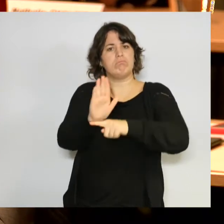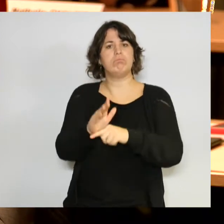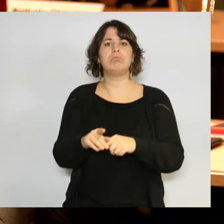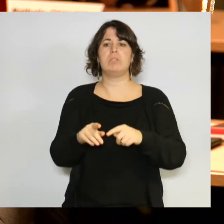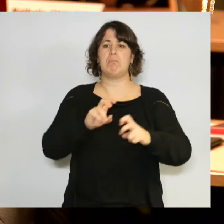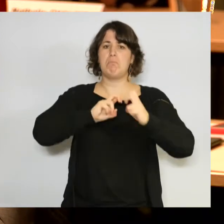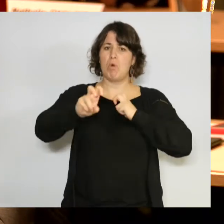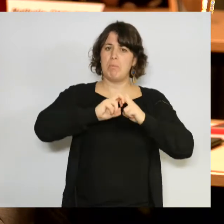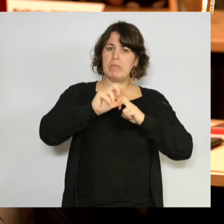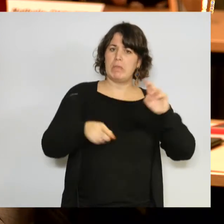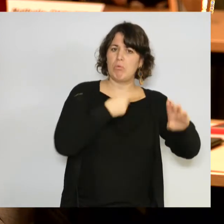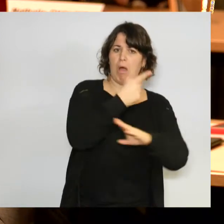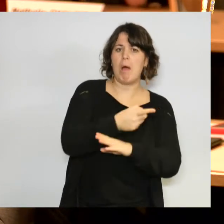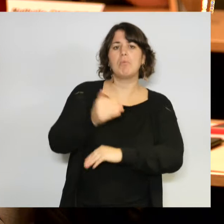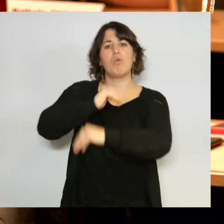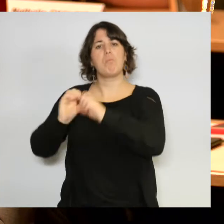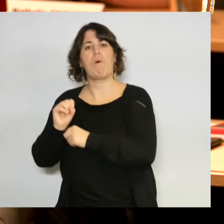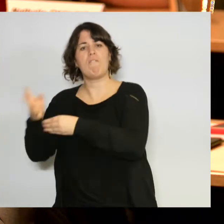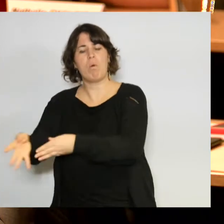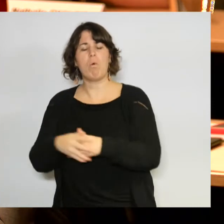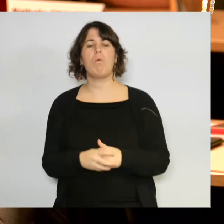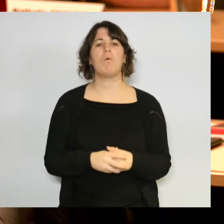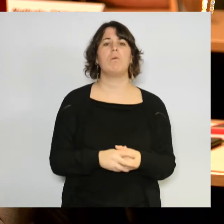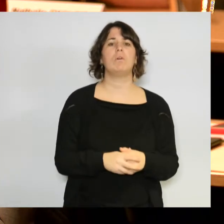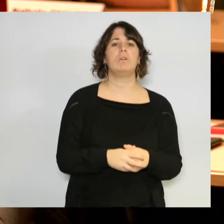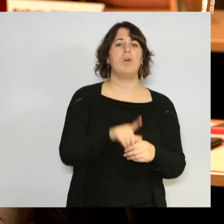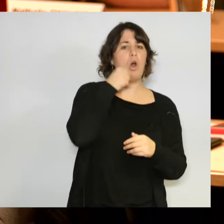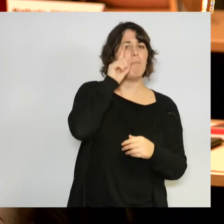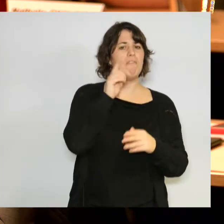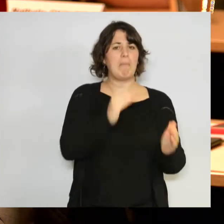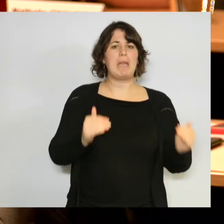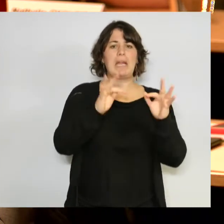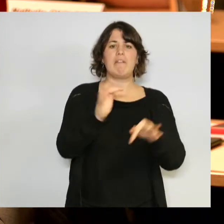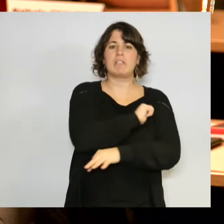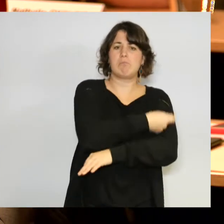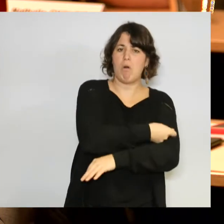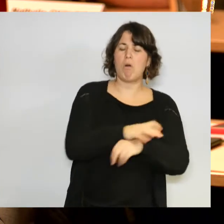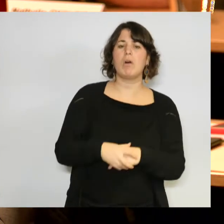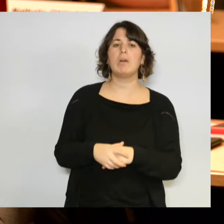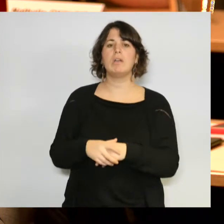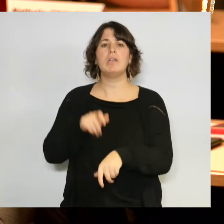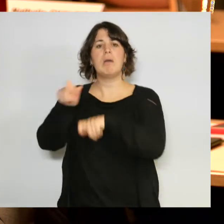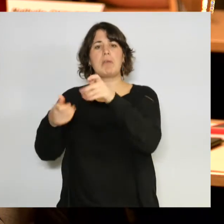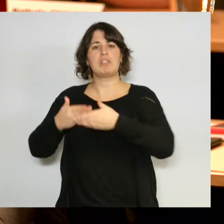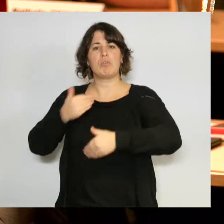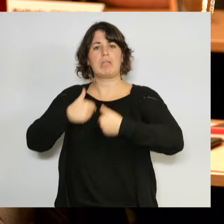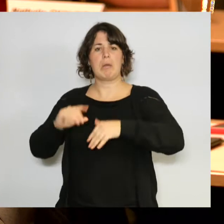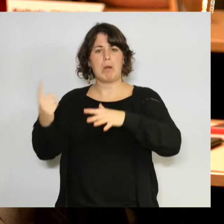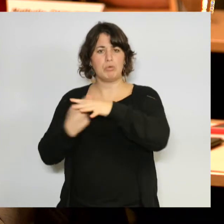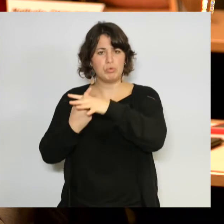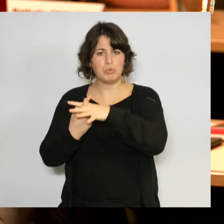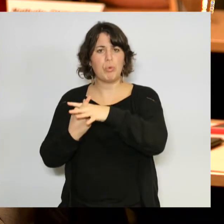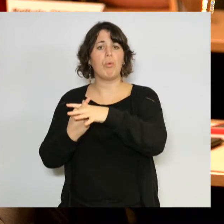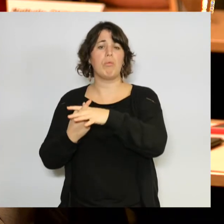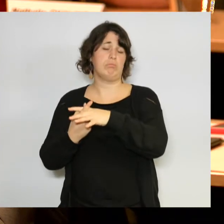durables, le plan vélo, l'égalité femmes-hommes dans les pratiques sportives, l'inclusion des personnes en situation de handicap, pour n'en